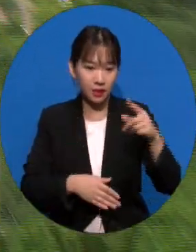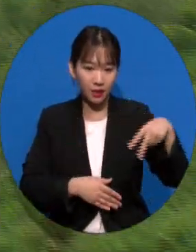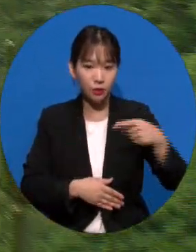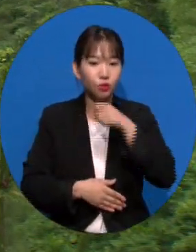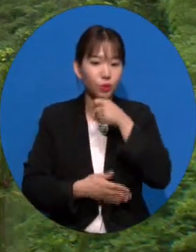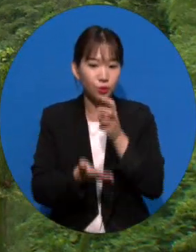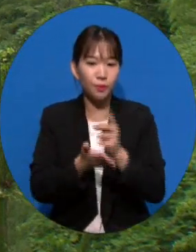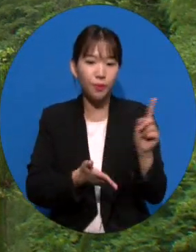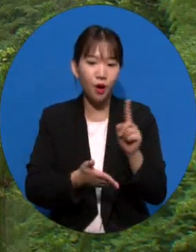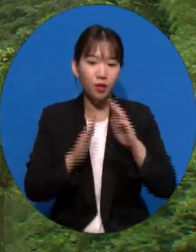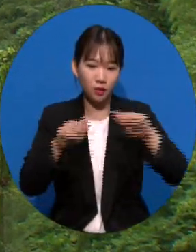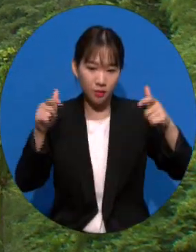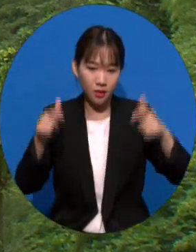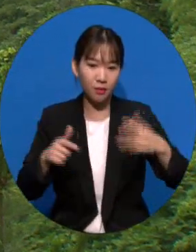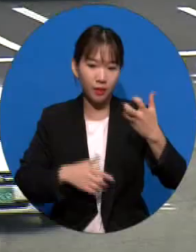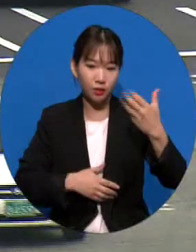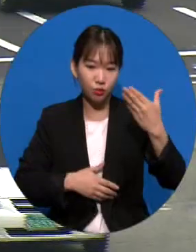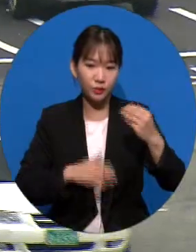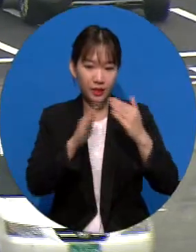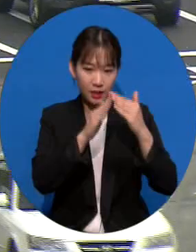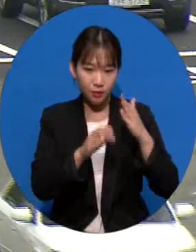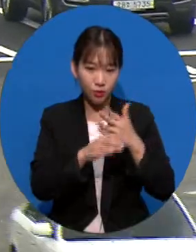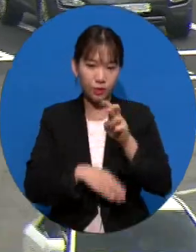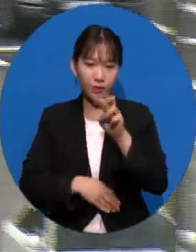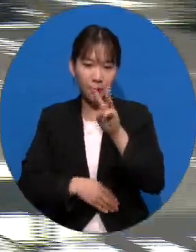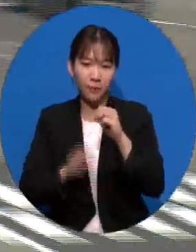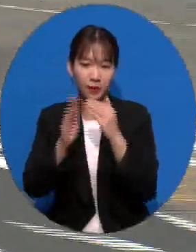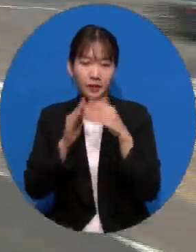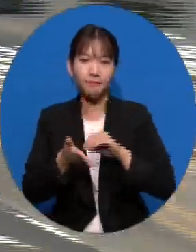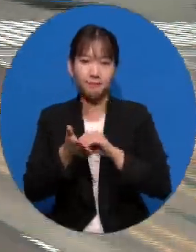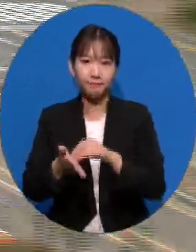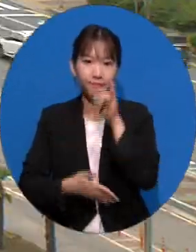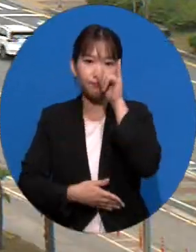포인트제는 도내 89만 세대 가운데 23만 세대가 가입했습니다.